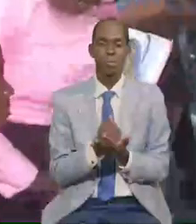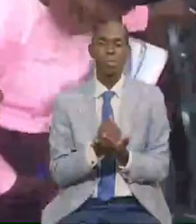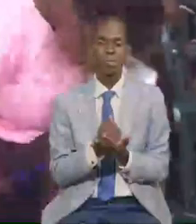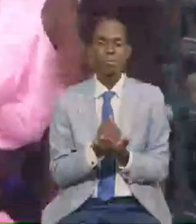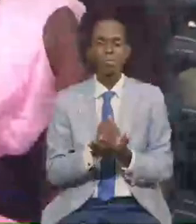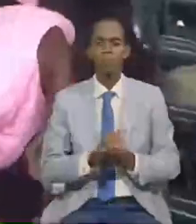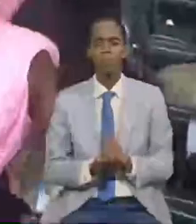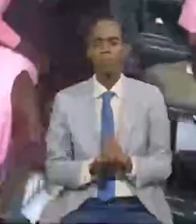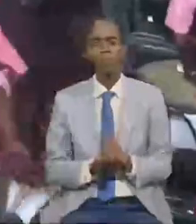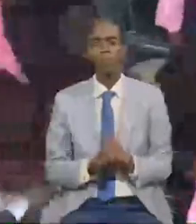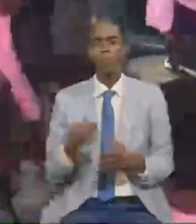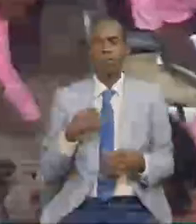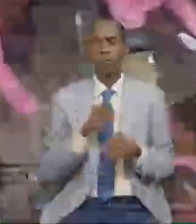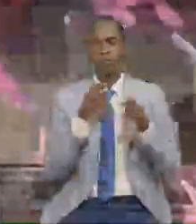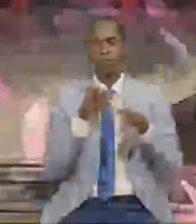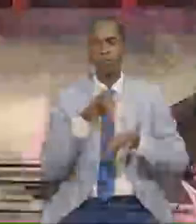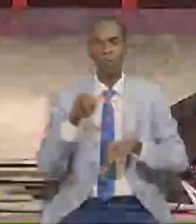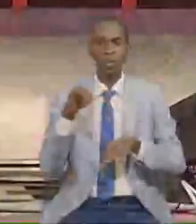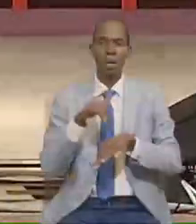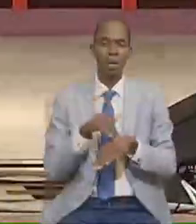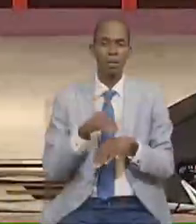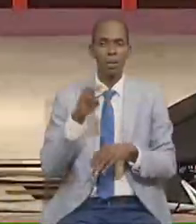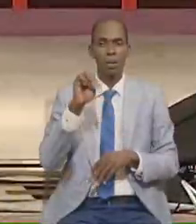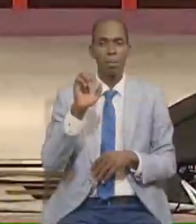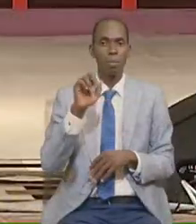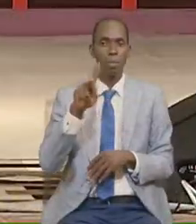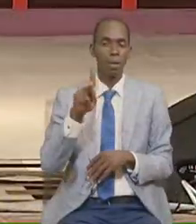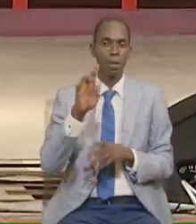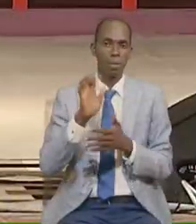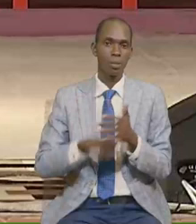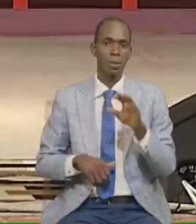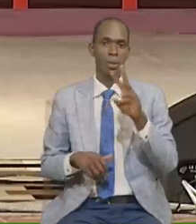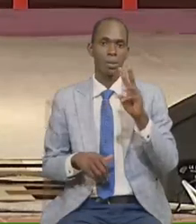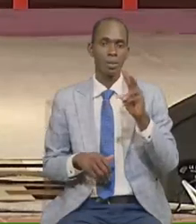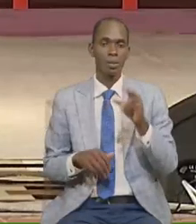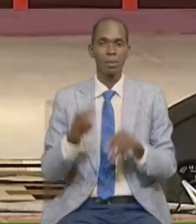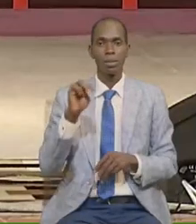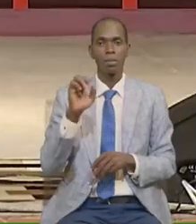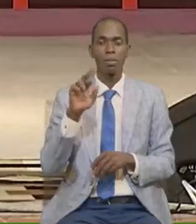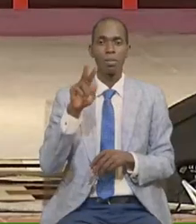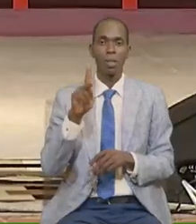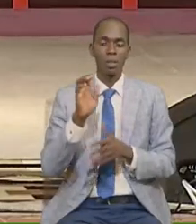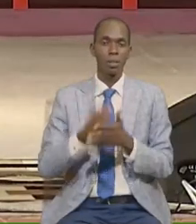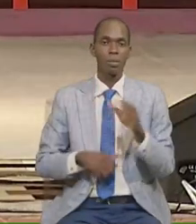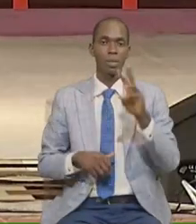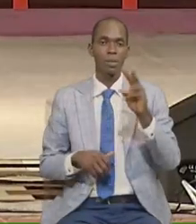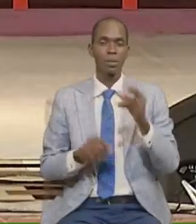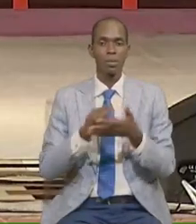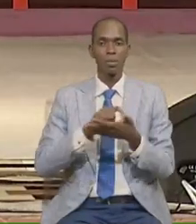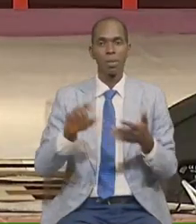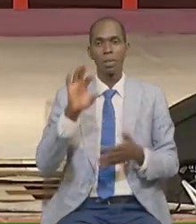nous sommes en Marrakech chapitre 16 19 et 20